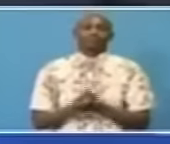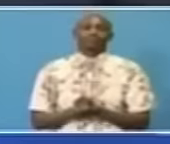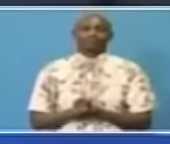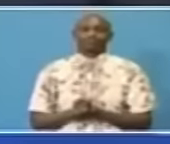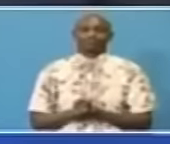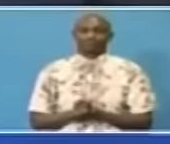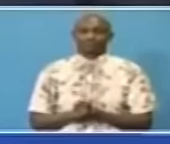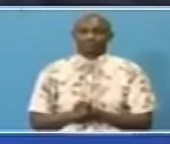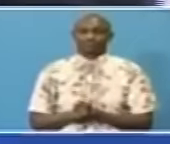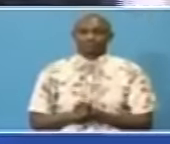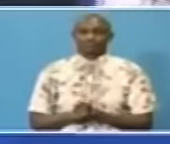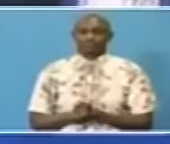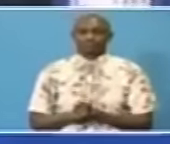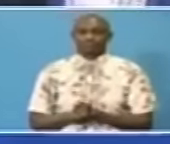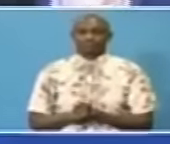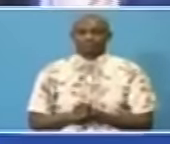zingine.